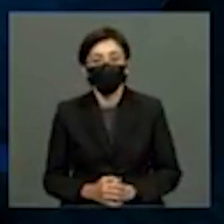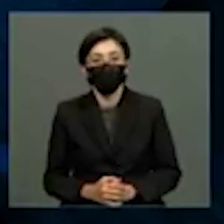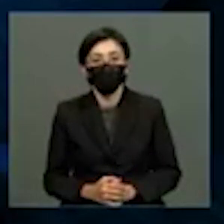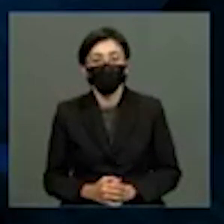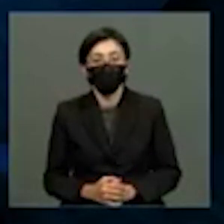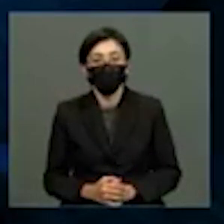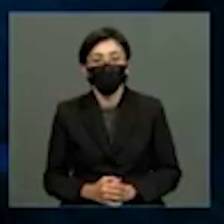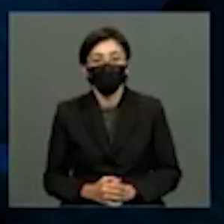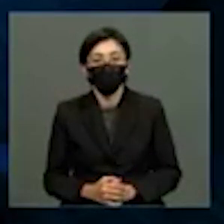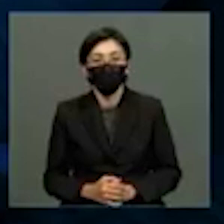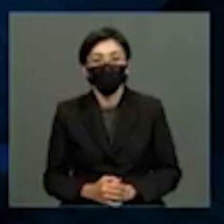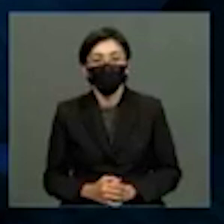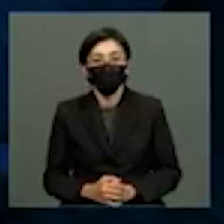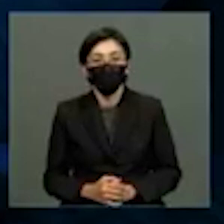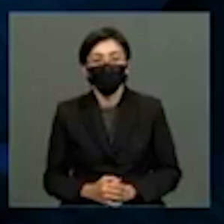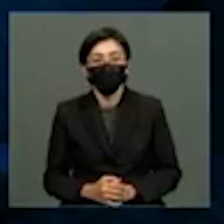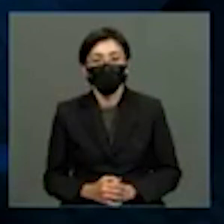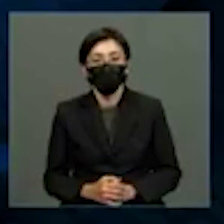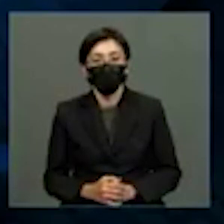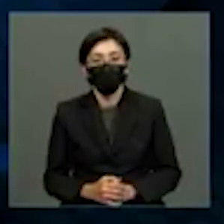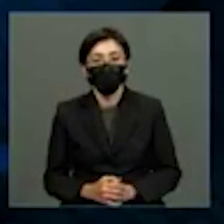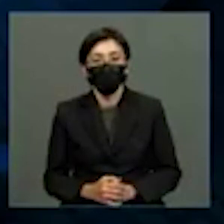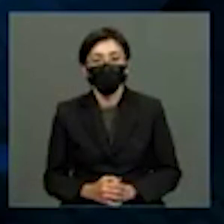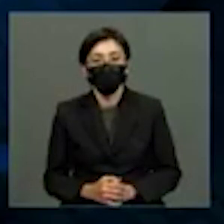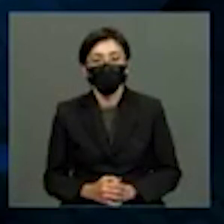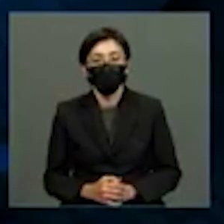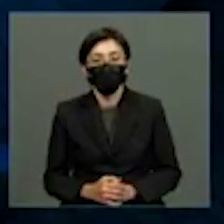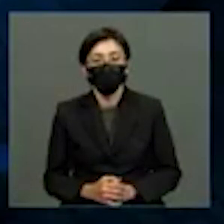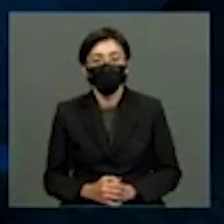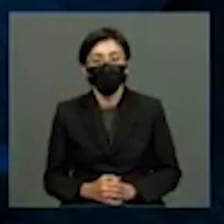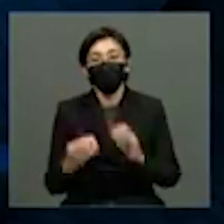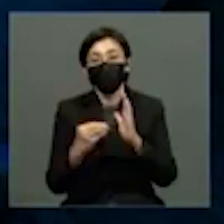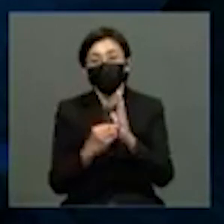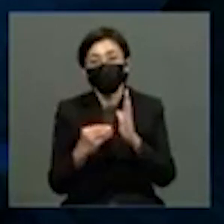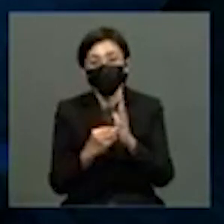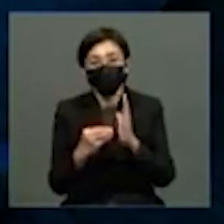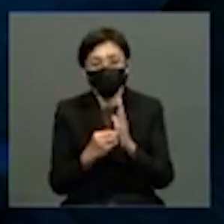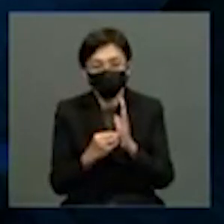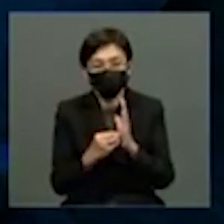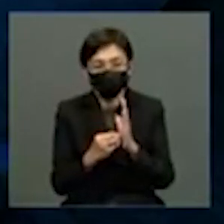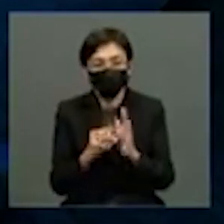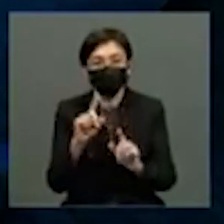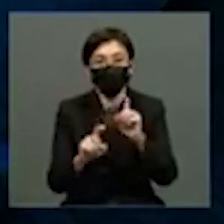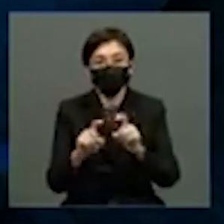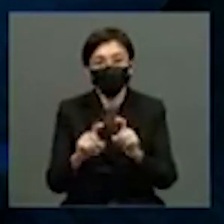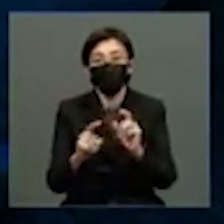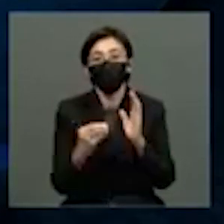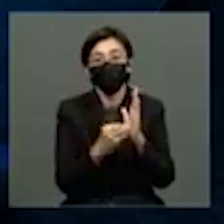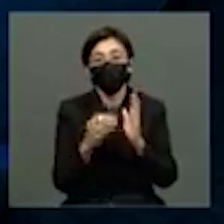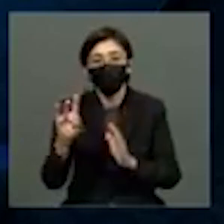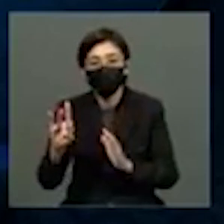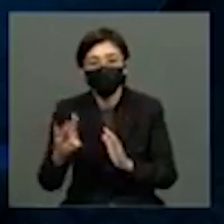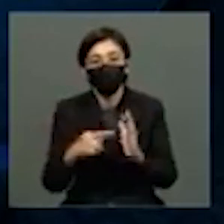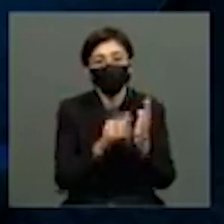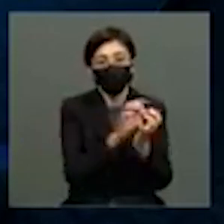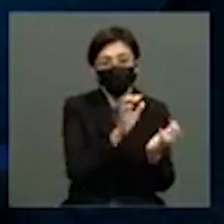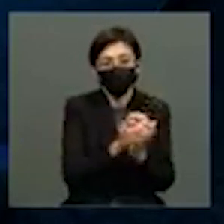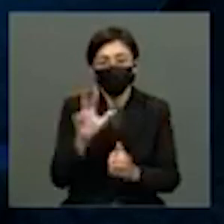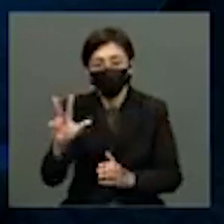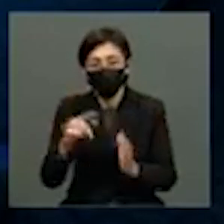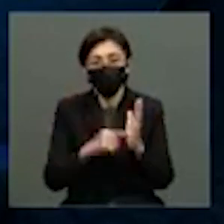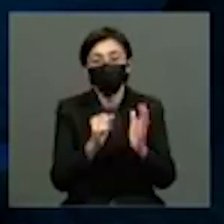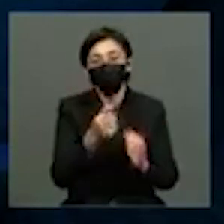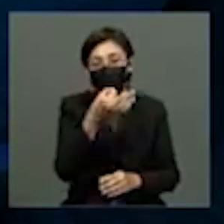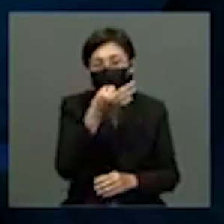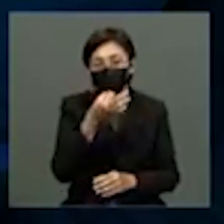ที่เสียชีวิตนะครับก็มาจากกรุงเทพมหานคร8สมุทรปราการ3สมุทรสาค